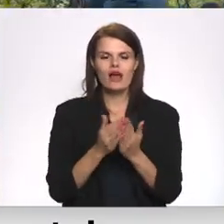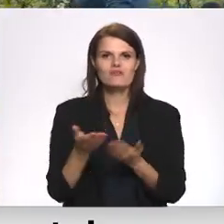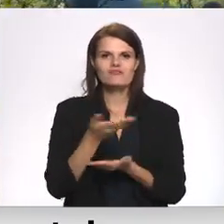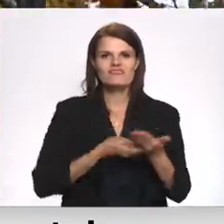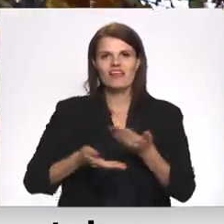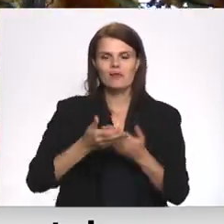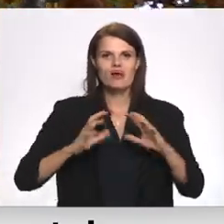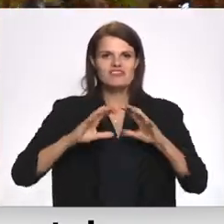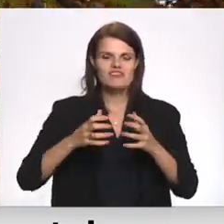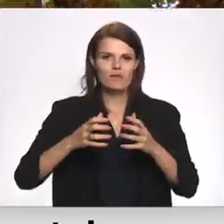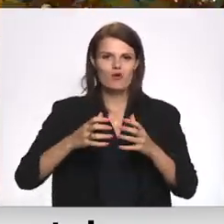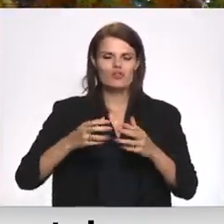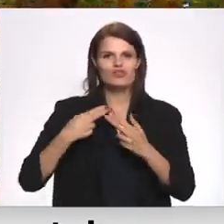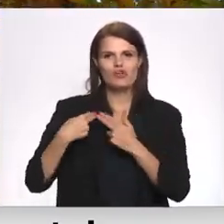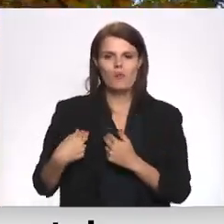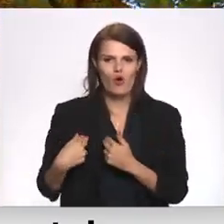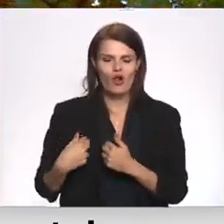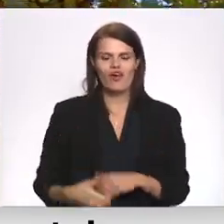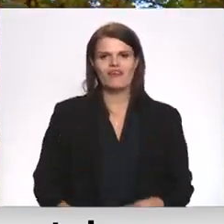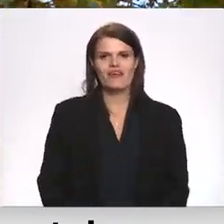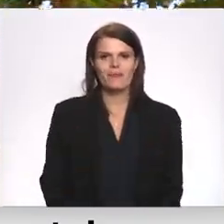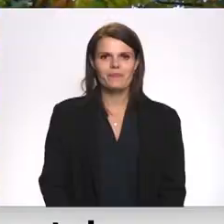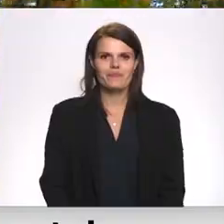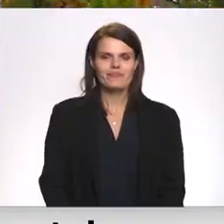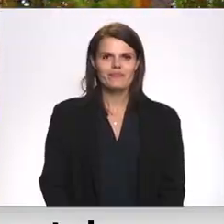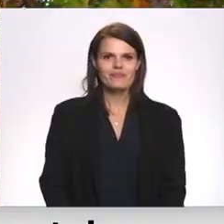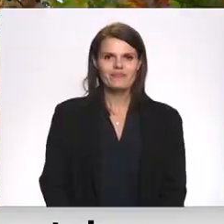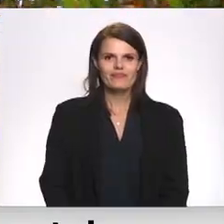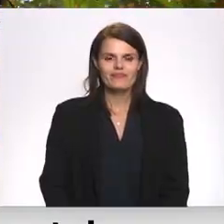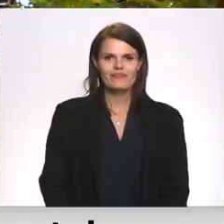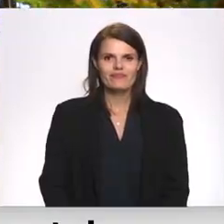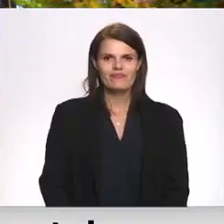starptautiskiem kolēģiem. Sanita Liepiņa, Ģirds Grenevits, TV9 pakalni.